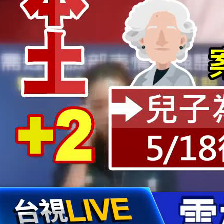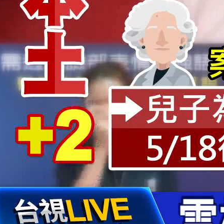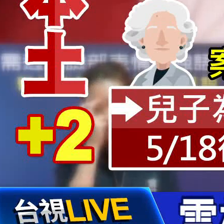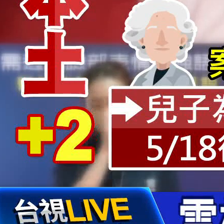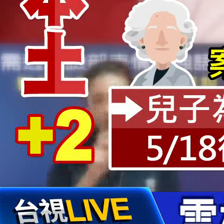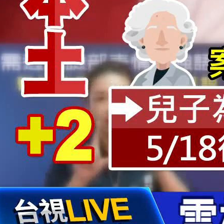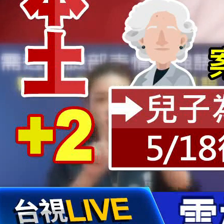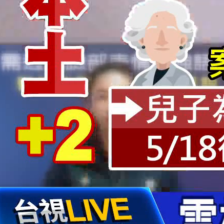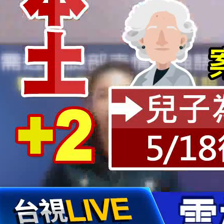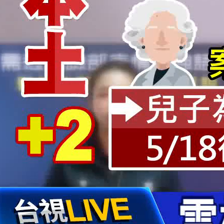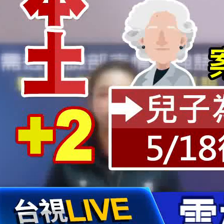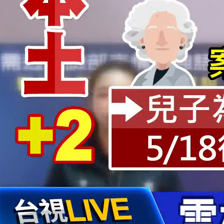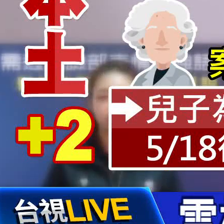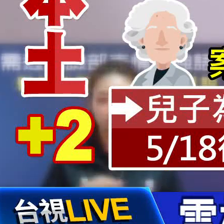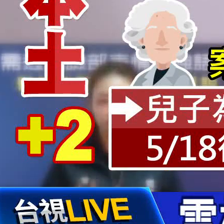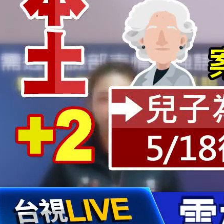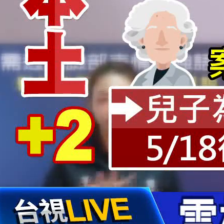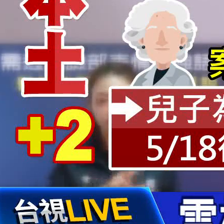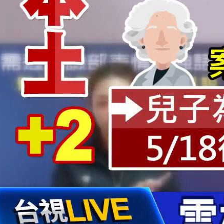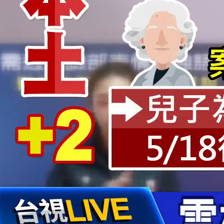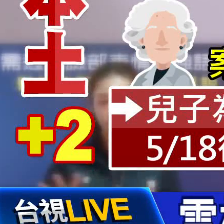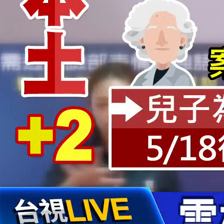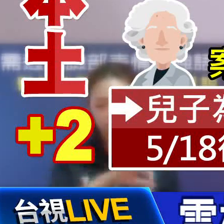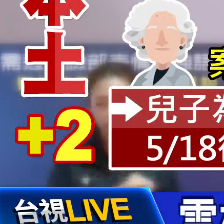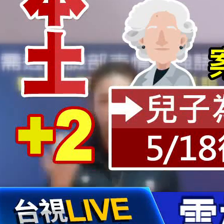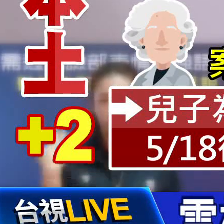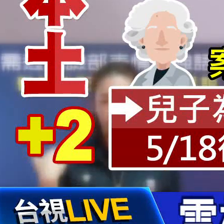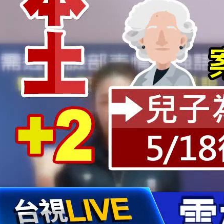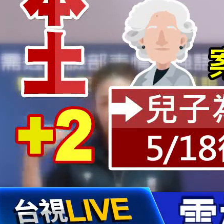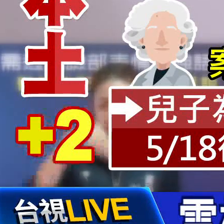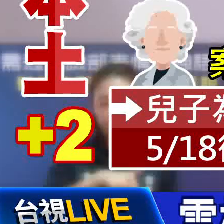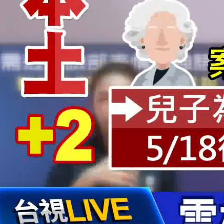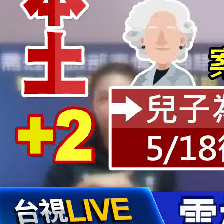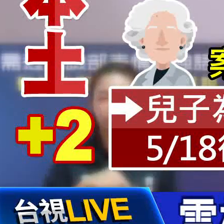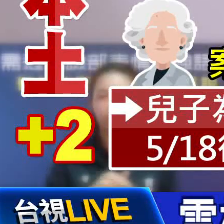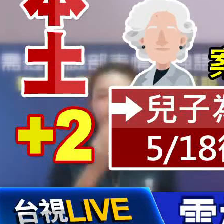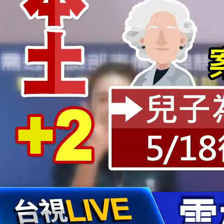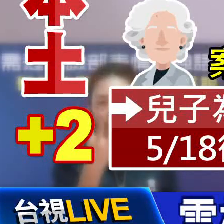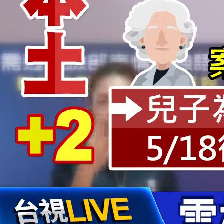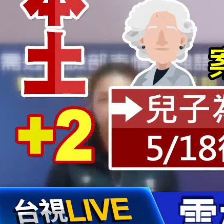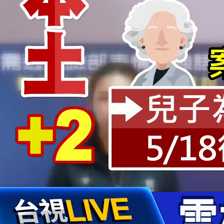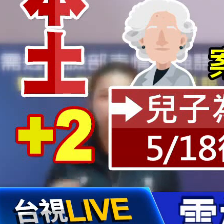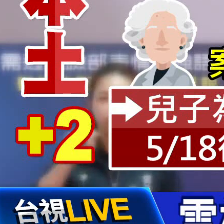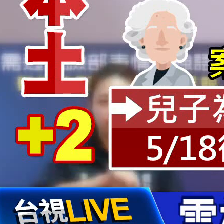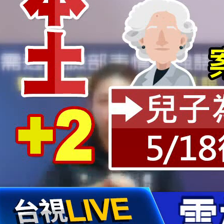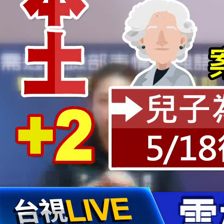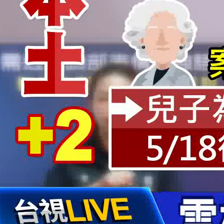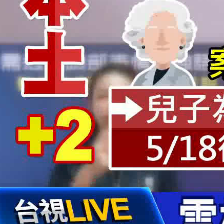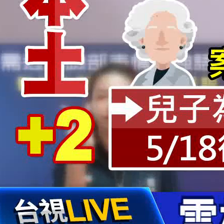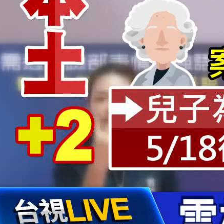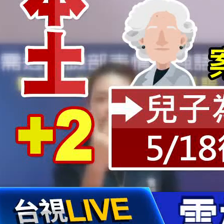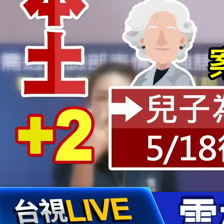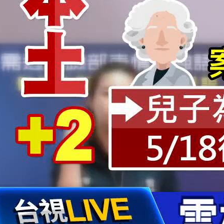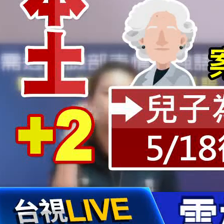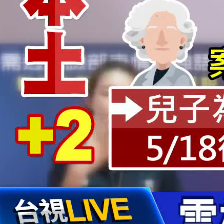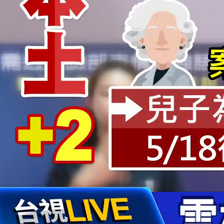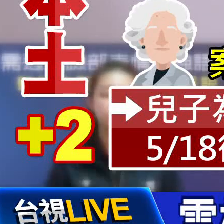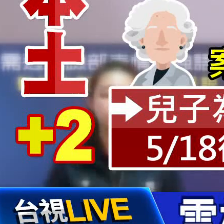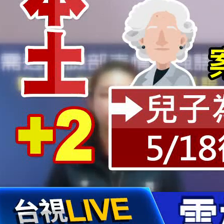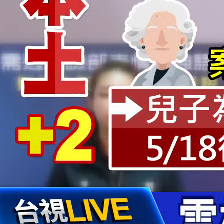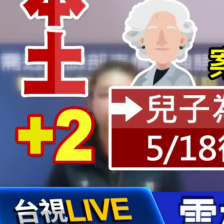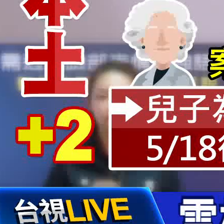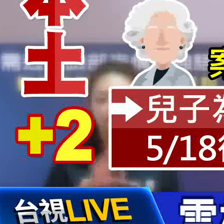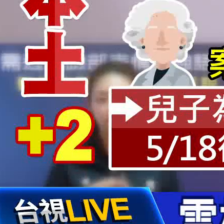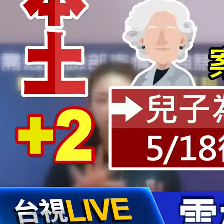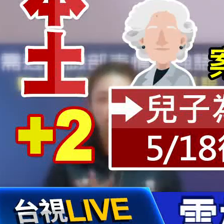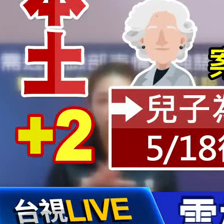家庭群聚感染。县长张立善表示，西螺将在24号设置社区快筛站，另外湖尾